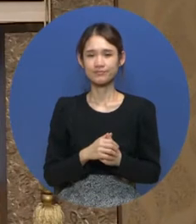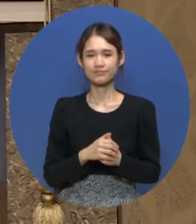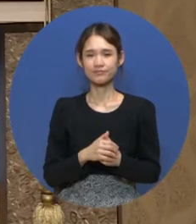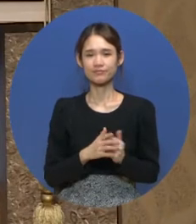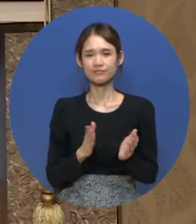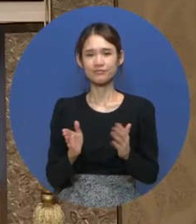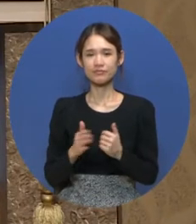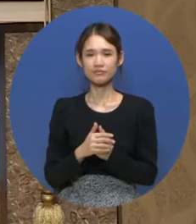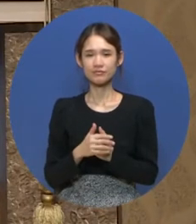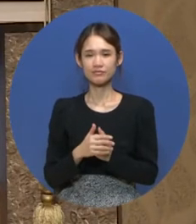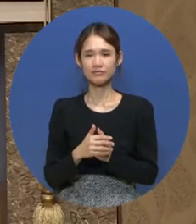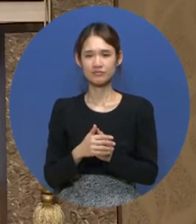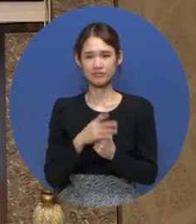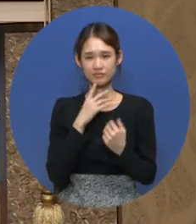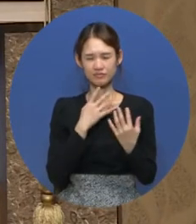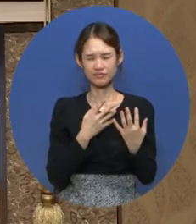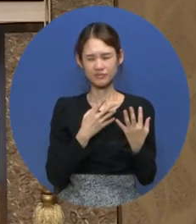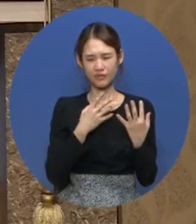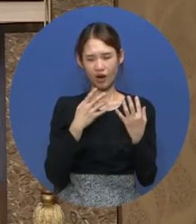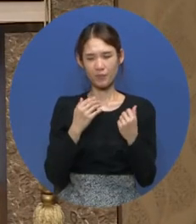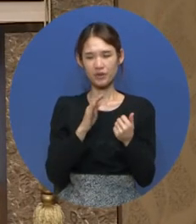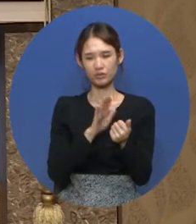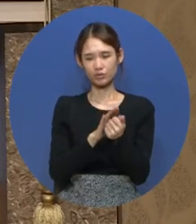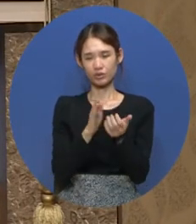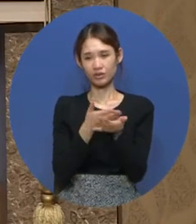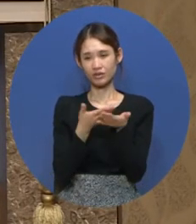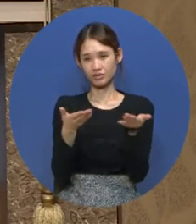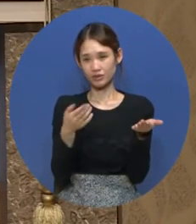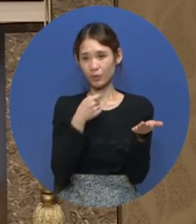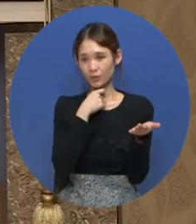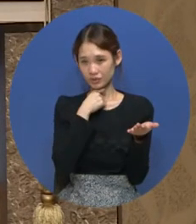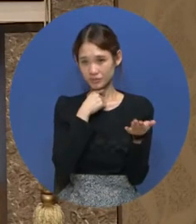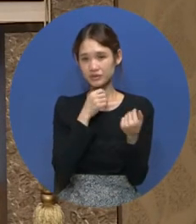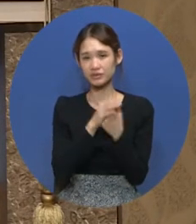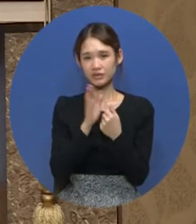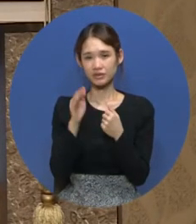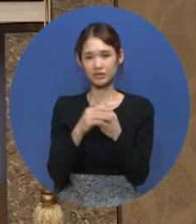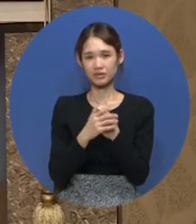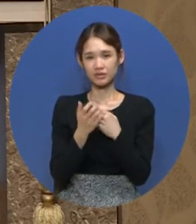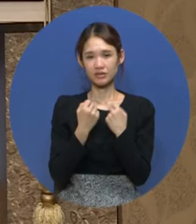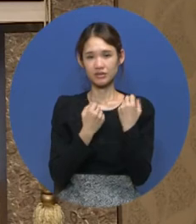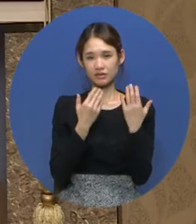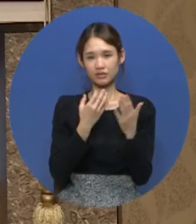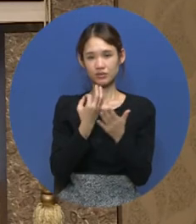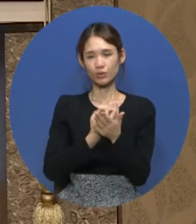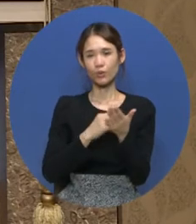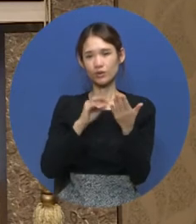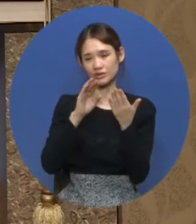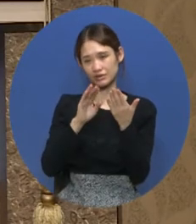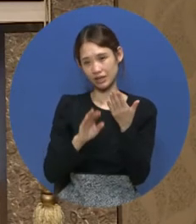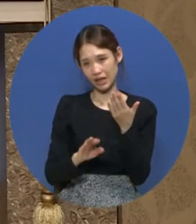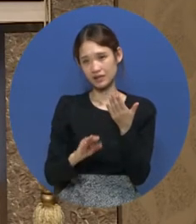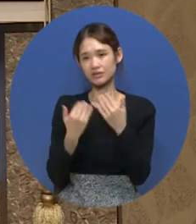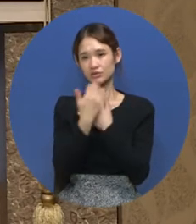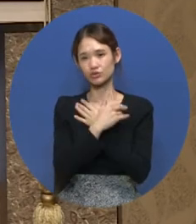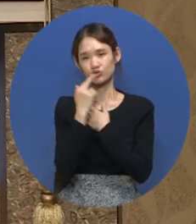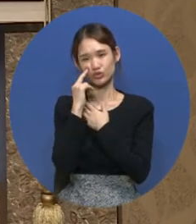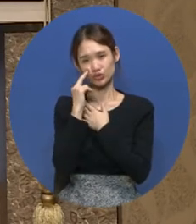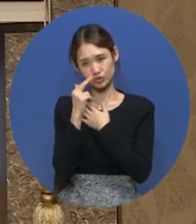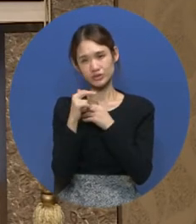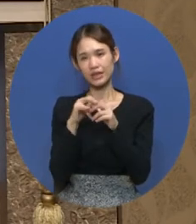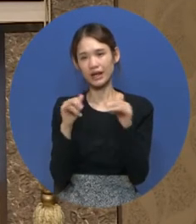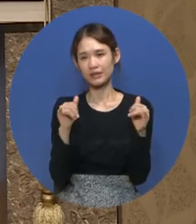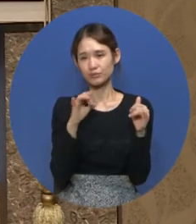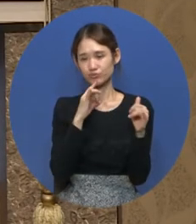때문에 저희가 어 정말 많은 분들은 정말 많이 지원을 해 드려야 되는데 아까 말씀드렸듯이 저소득 중증 에 대한